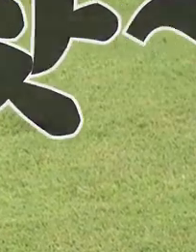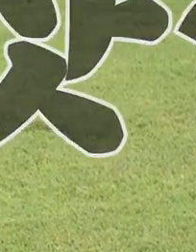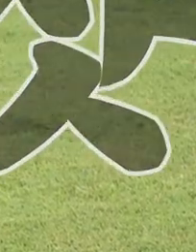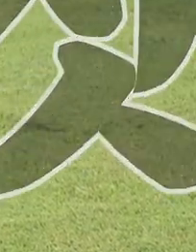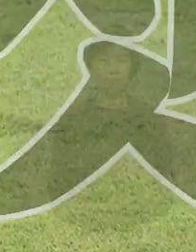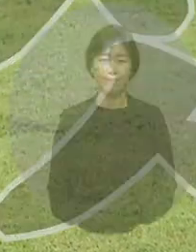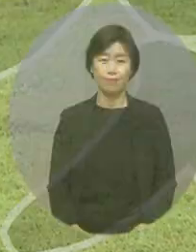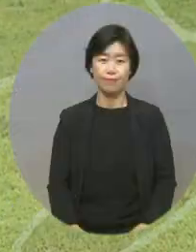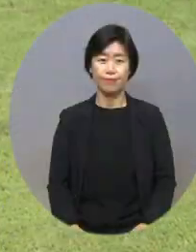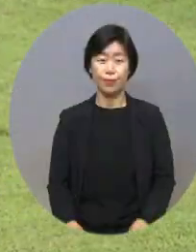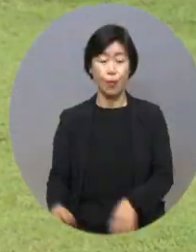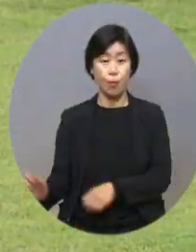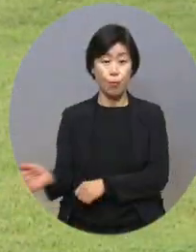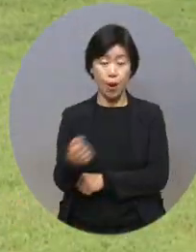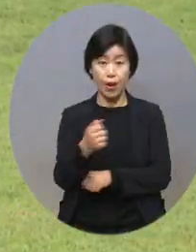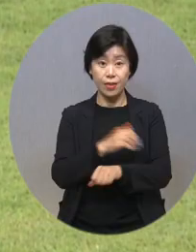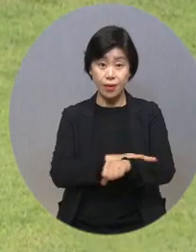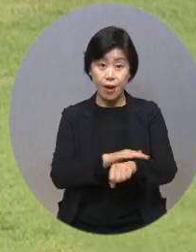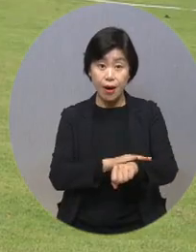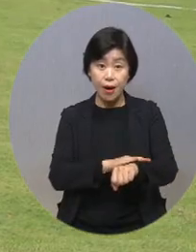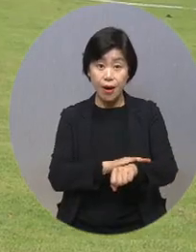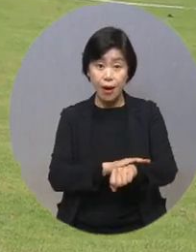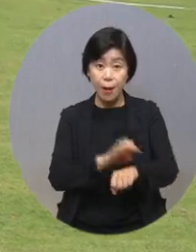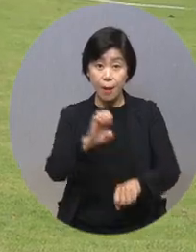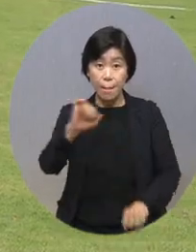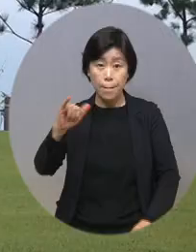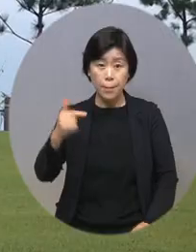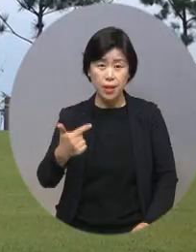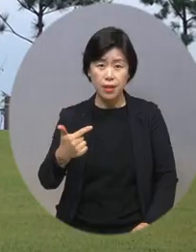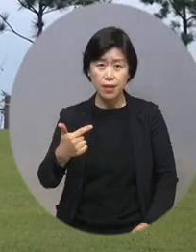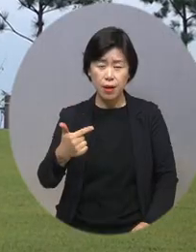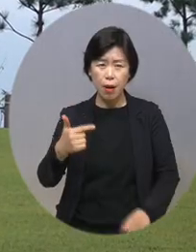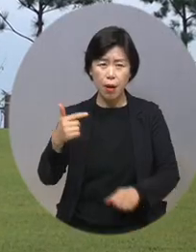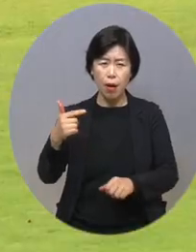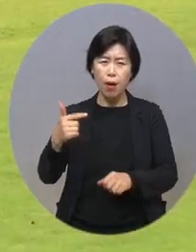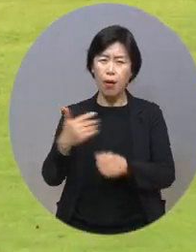굿샤! 오! 오빠 이거 핀빨이야, 거의.